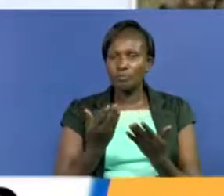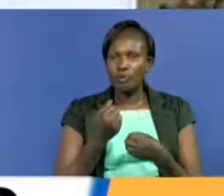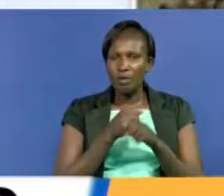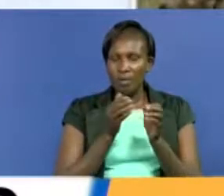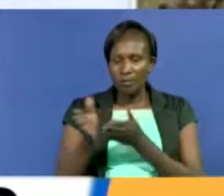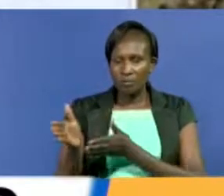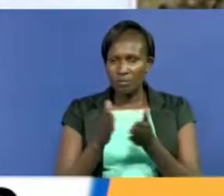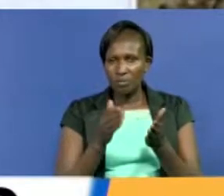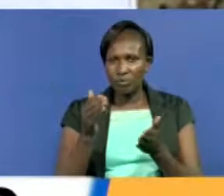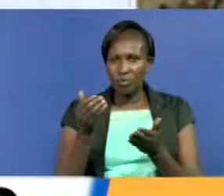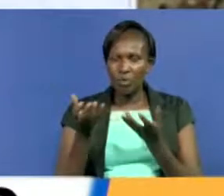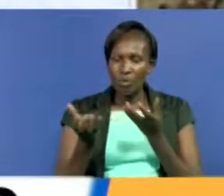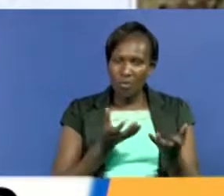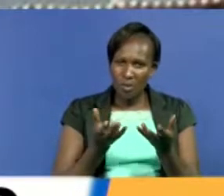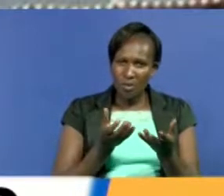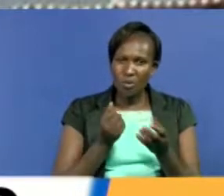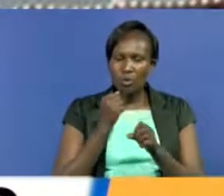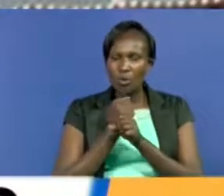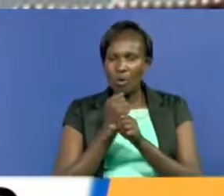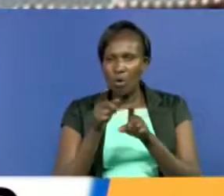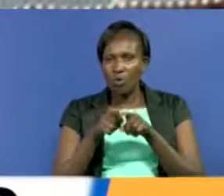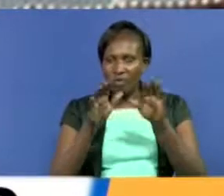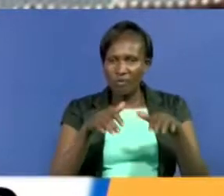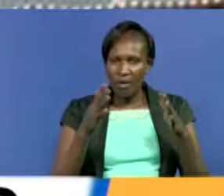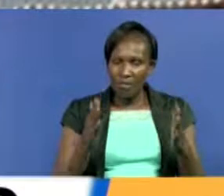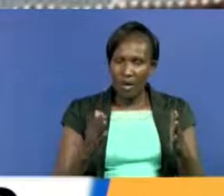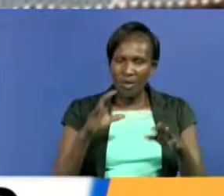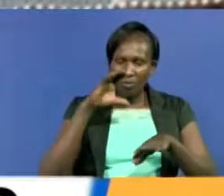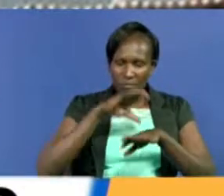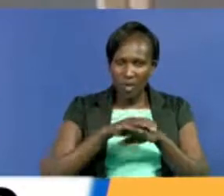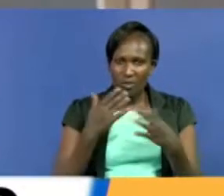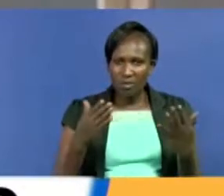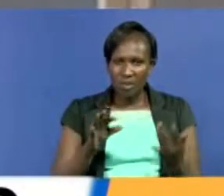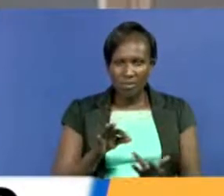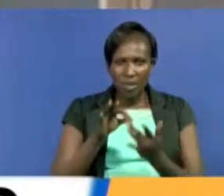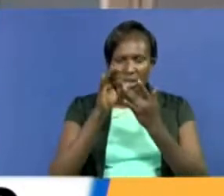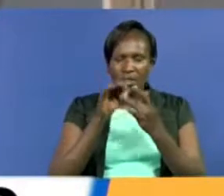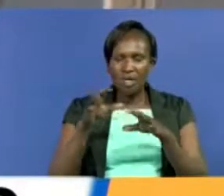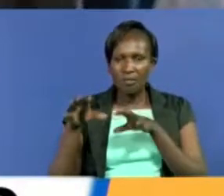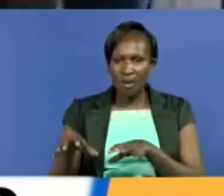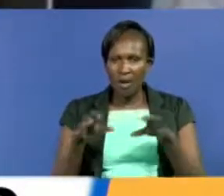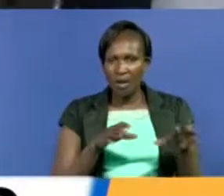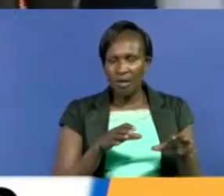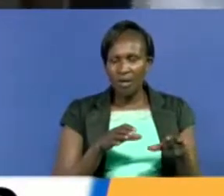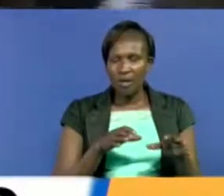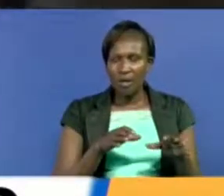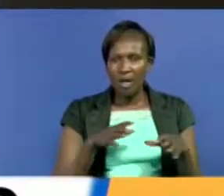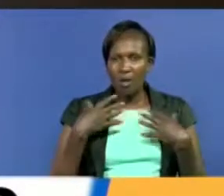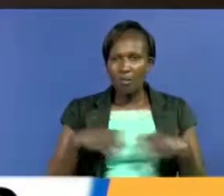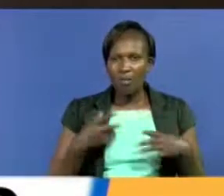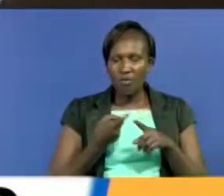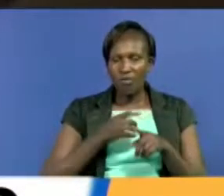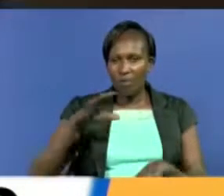za ajira, biashara kunawiri na wakulima kupata manufaa haswa wakati wa soko mjini Emali. Wakazi wa kaunti